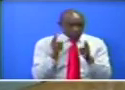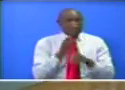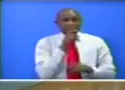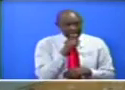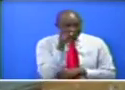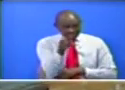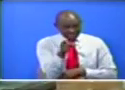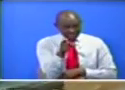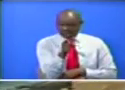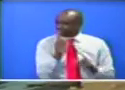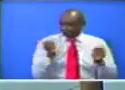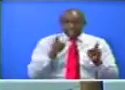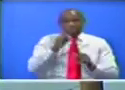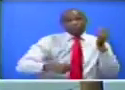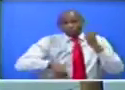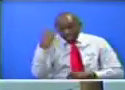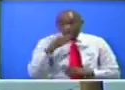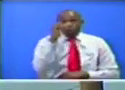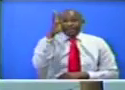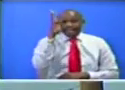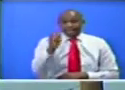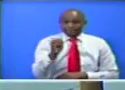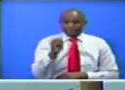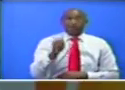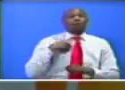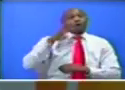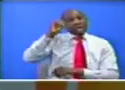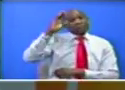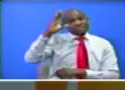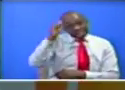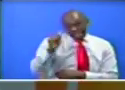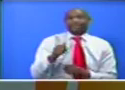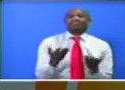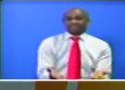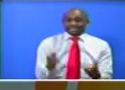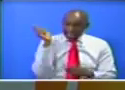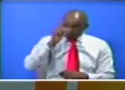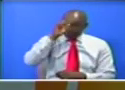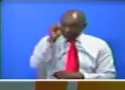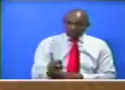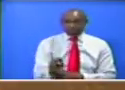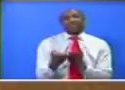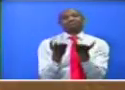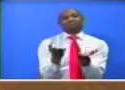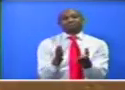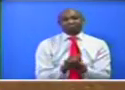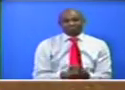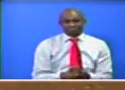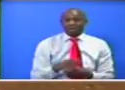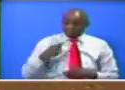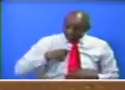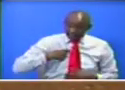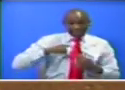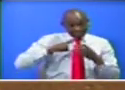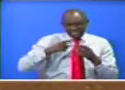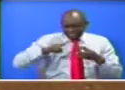vegetable vendor. He just won the ODM ticket to vie for the MCA seat for the Nairobi South Ward. Nimeanza kukaa